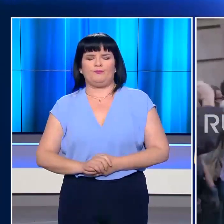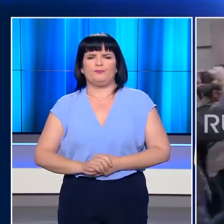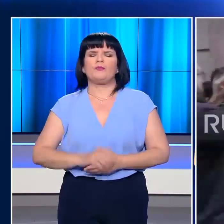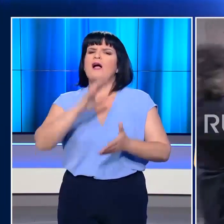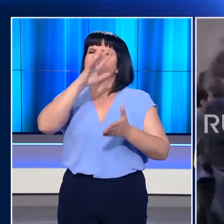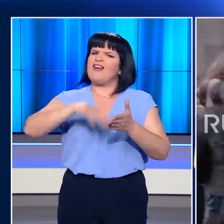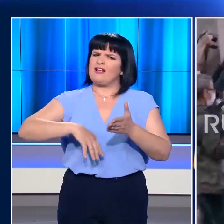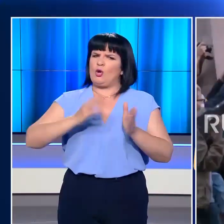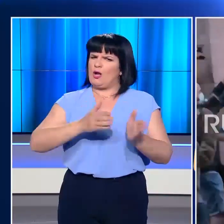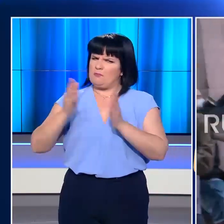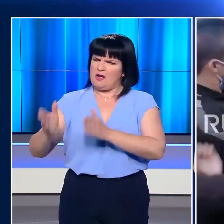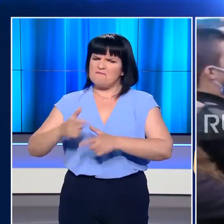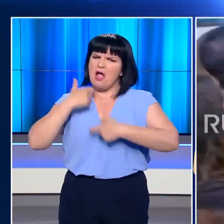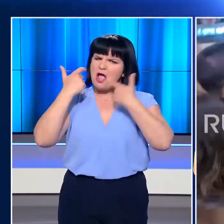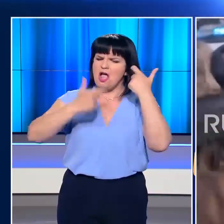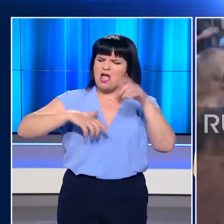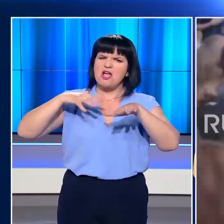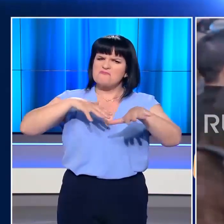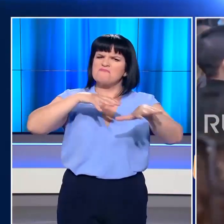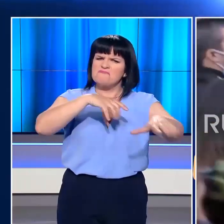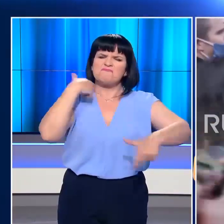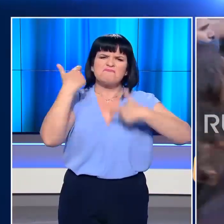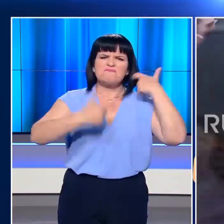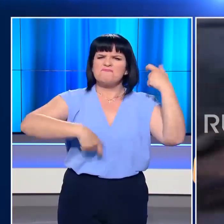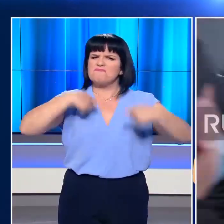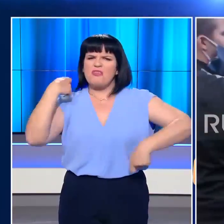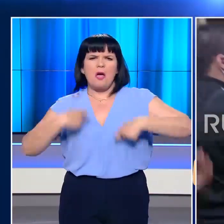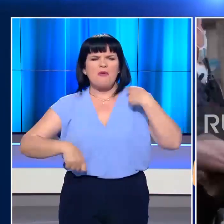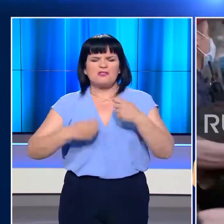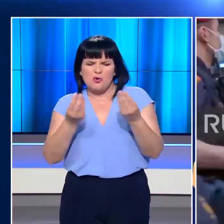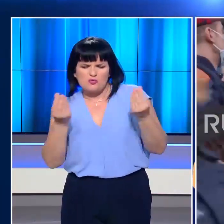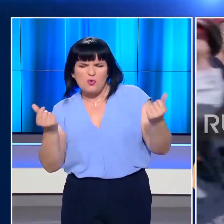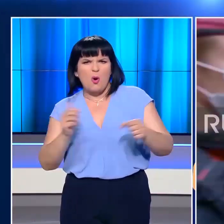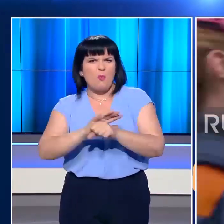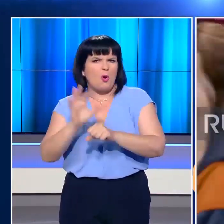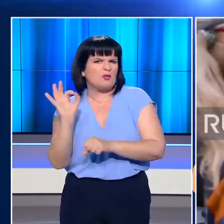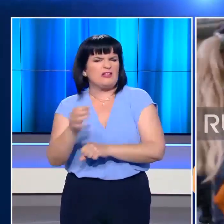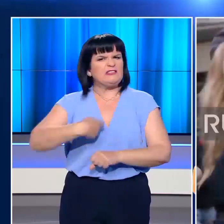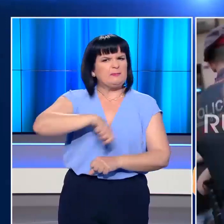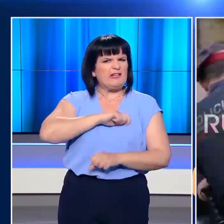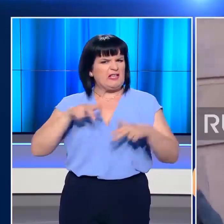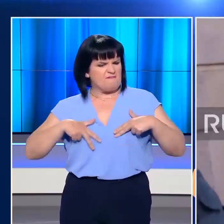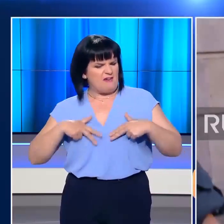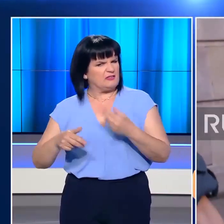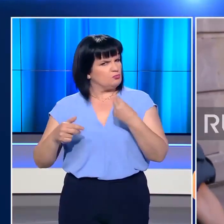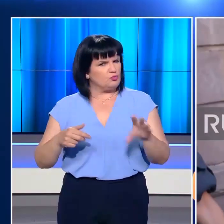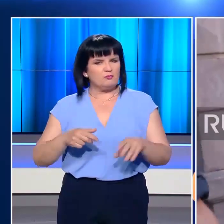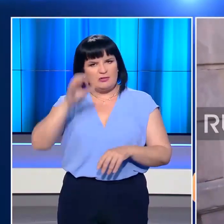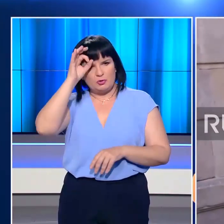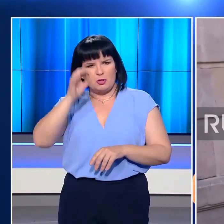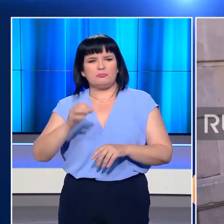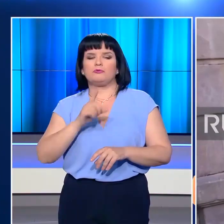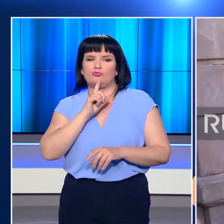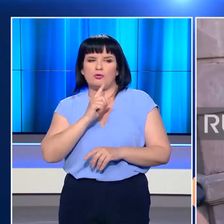Στη Βαρκελόνη, από την άλλη, η ομάδα διαδηλωτών βγήκε στους δρόμους για να διαμαρτυρηθεί ενάντια στη διαχείριση της πανδημίας από την ισπανική κυβέρνηση. Η αστυνομία